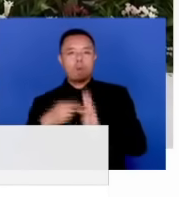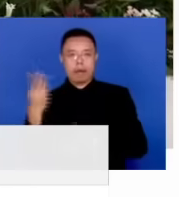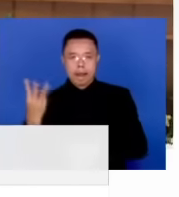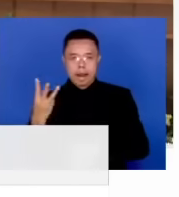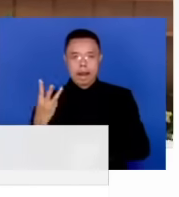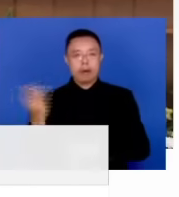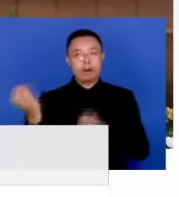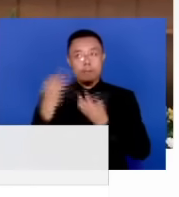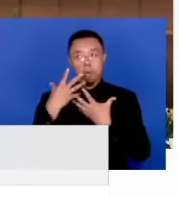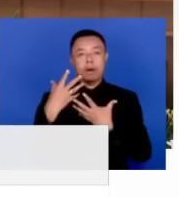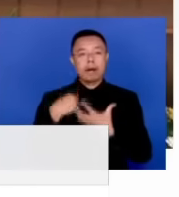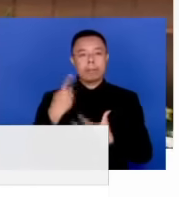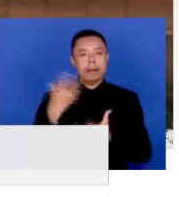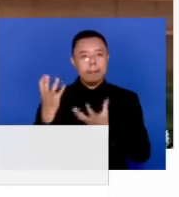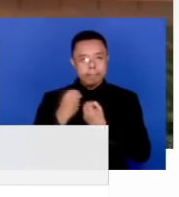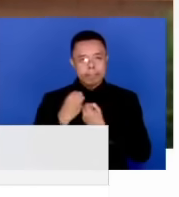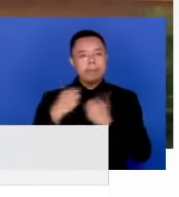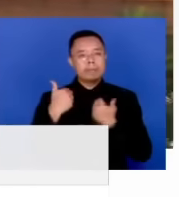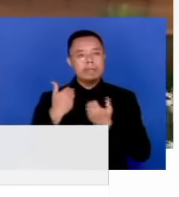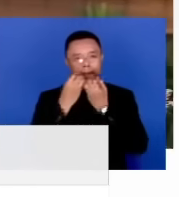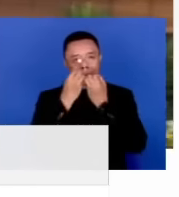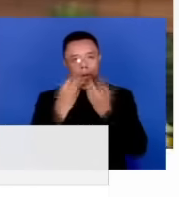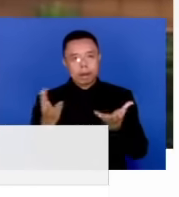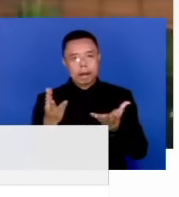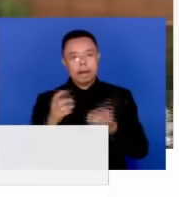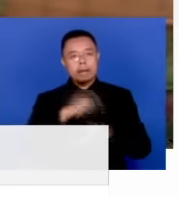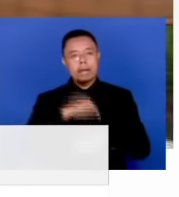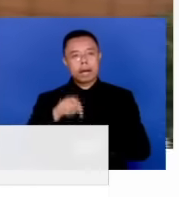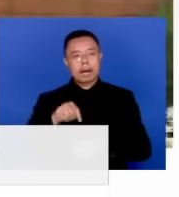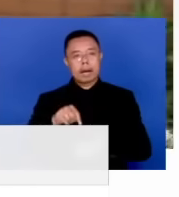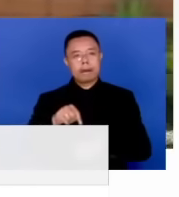Berikut informasi yang baru kami dapatkan dan juga bisa kami sampaikan sehingga saat